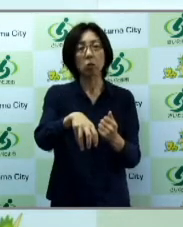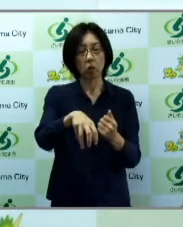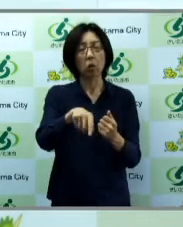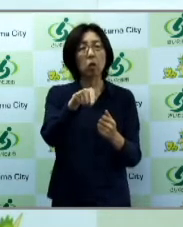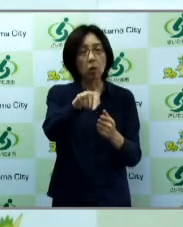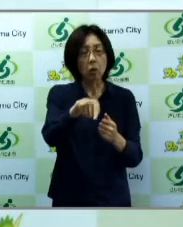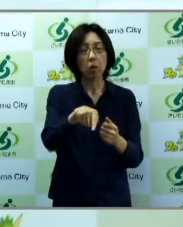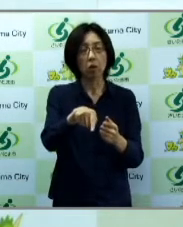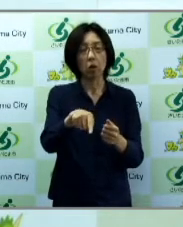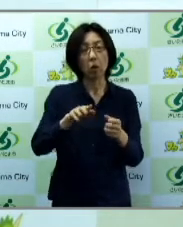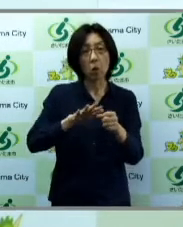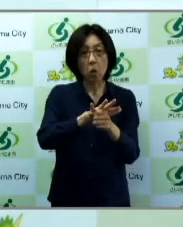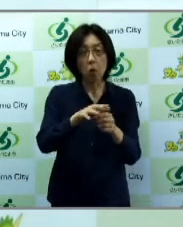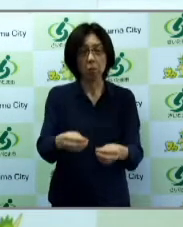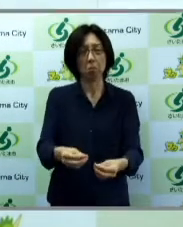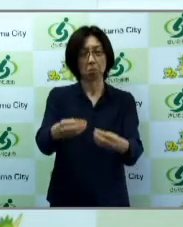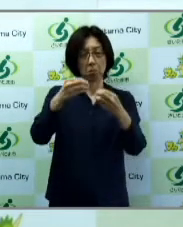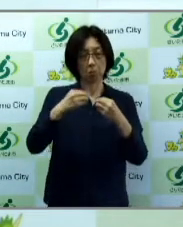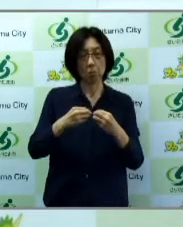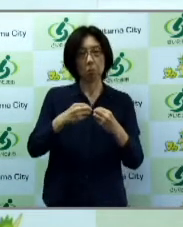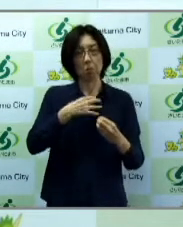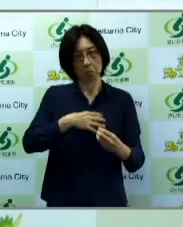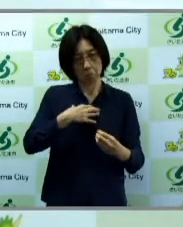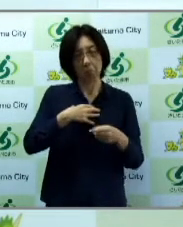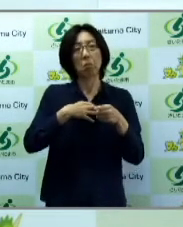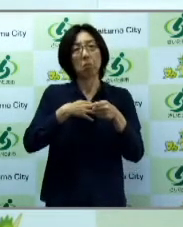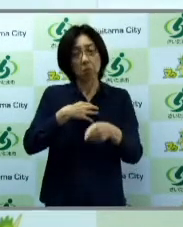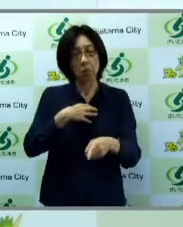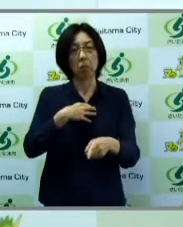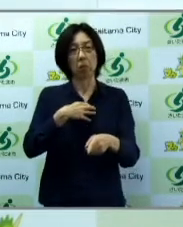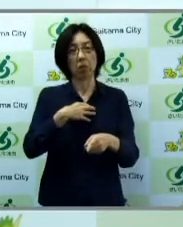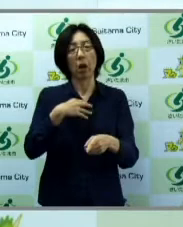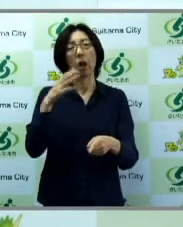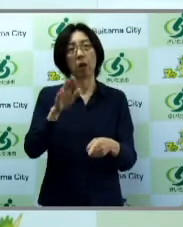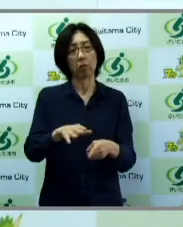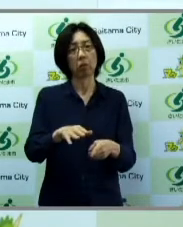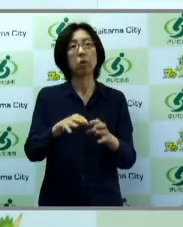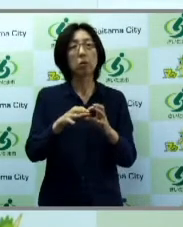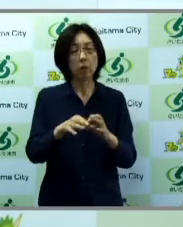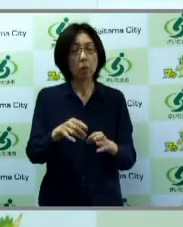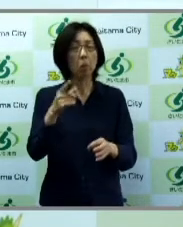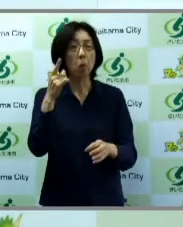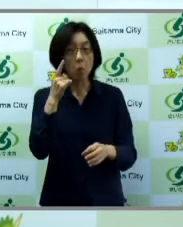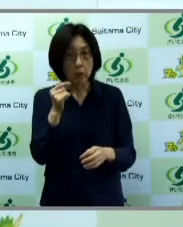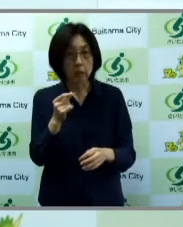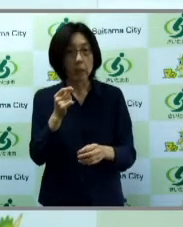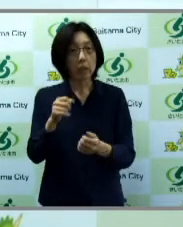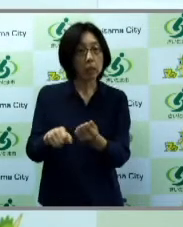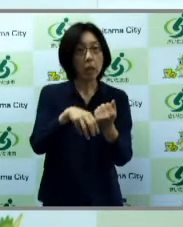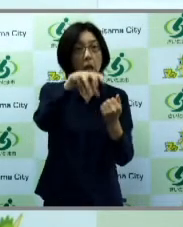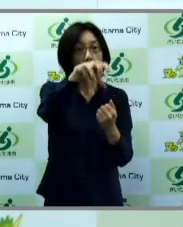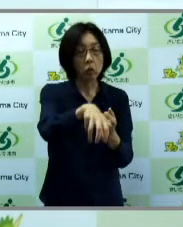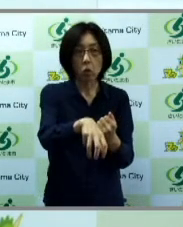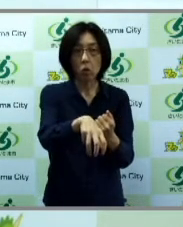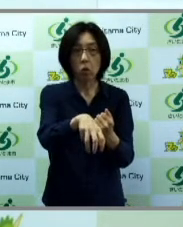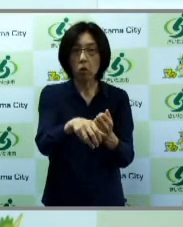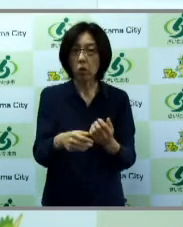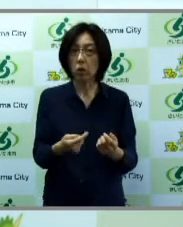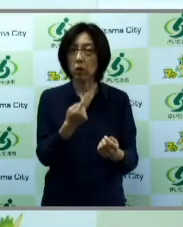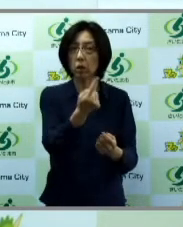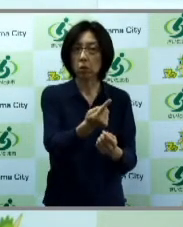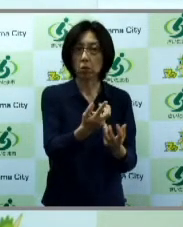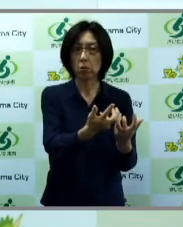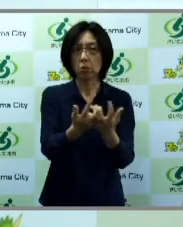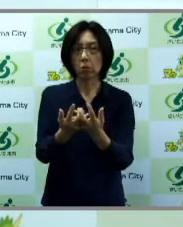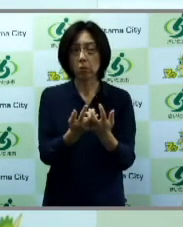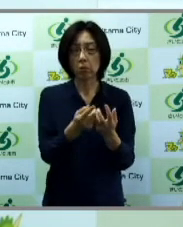自宅などの安全が確保できる場合には在宅避難も選択肢の一つとしてお願いしております